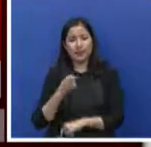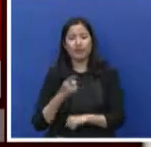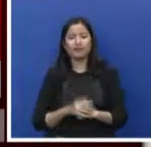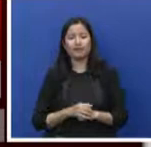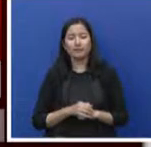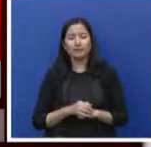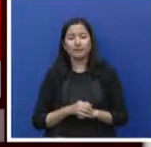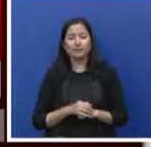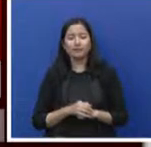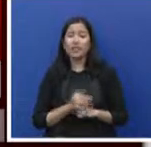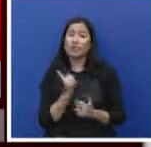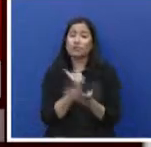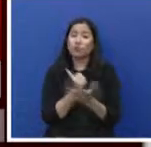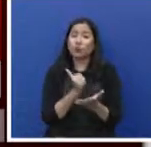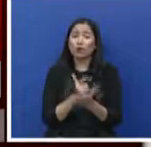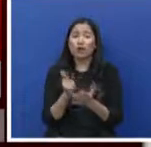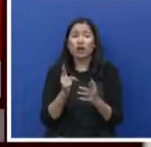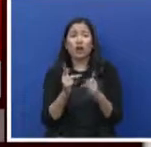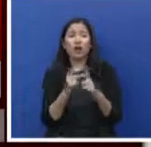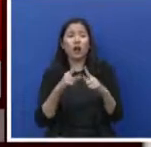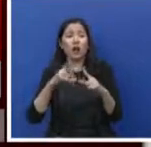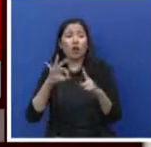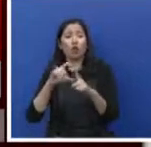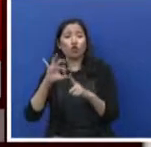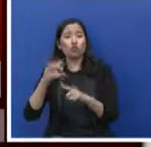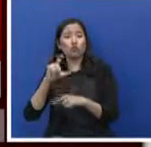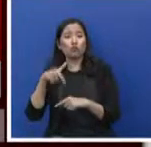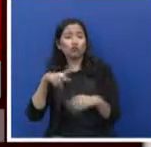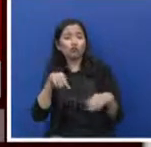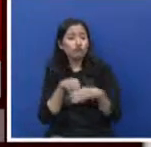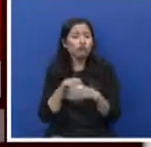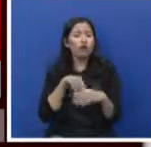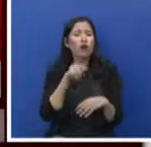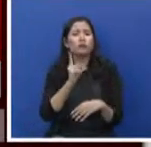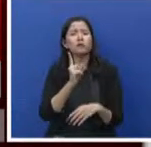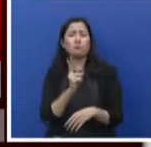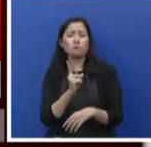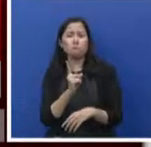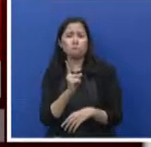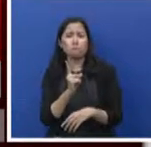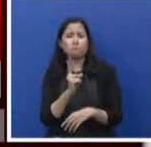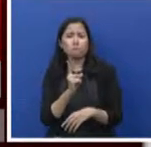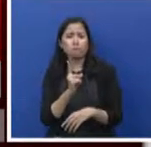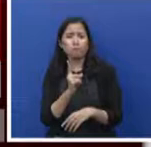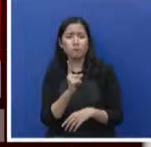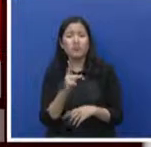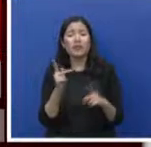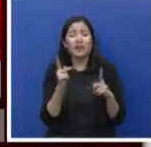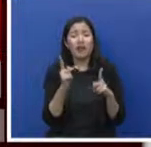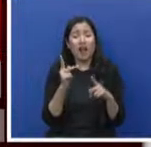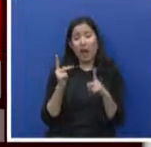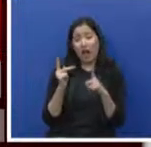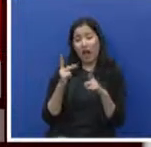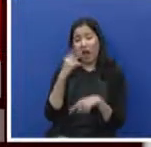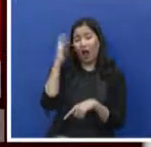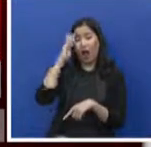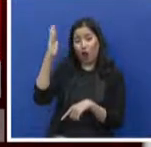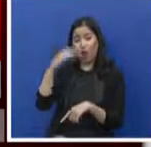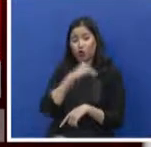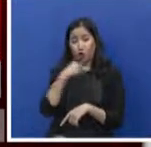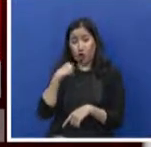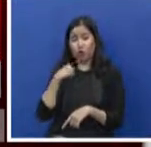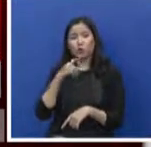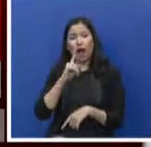yang benar-benar sebenarnya mendorong Halodoc ingin berpartisipasi, Bung Jonathan? Jadi Halodoc dan Gojek itu selalu punya panggilan